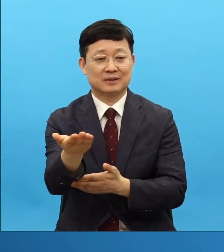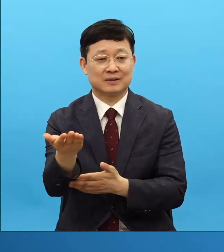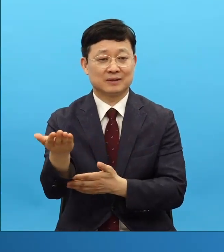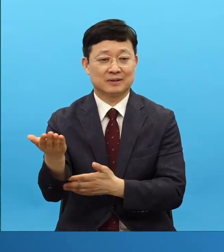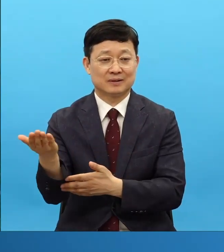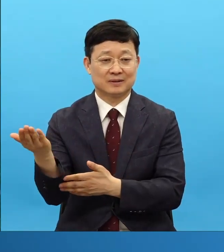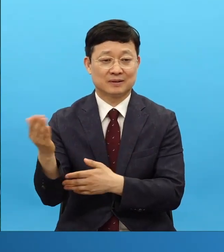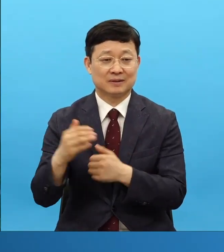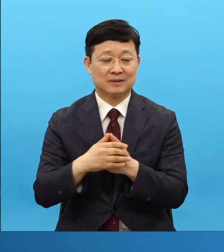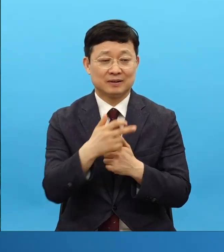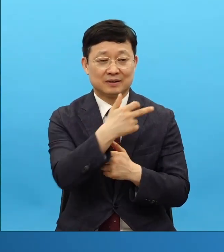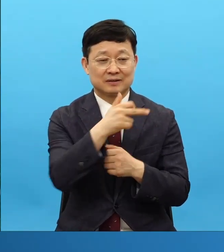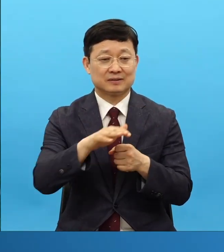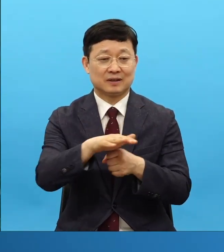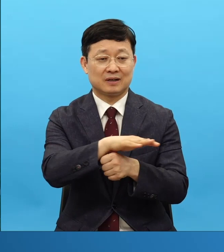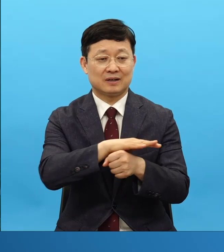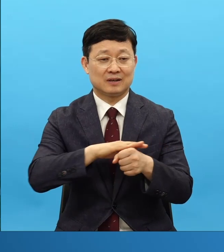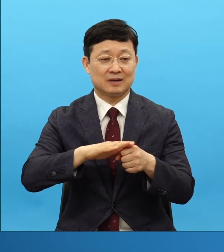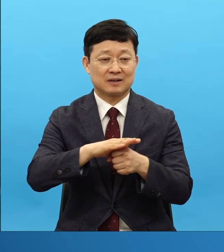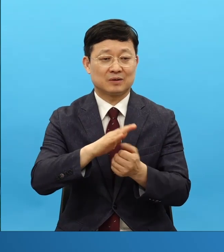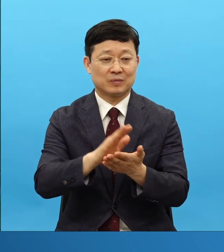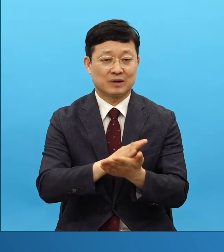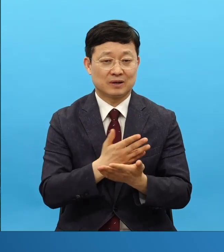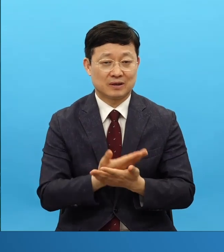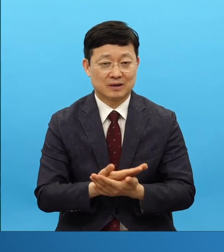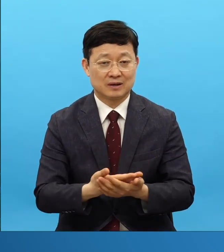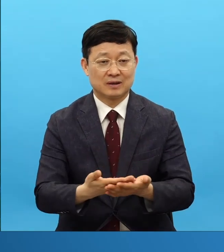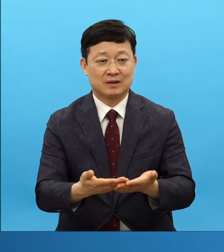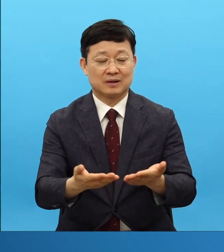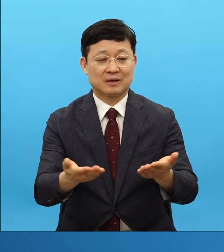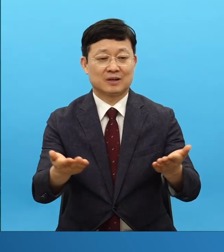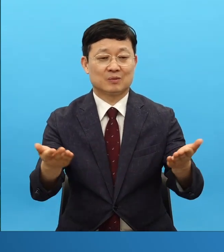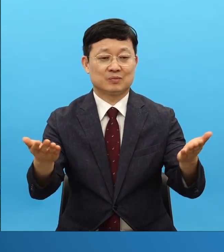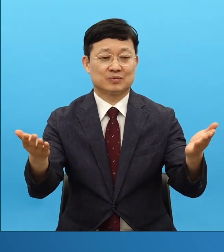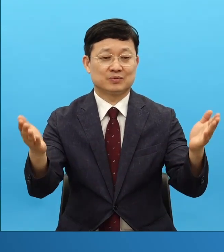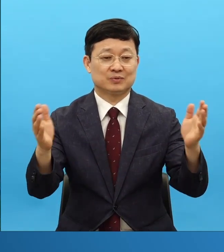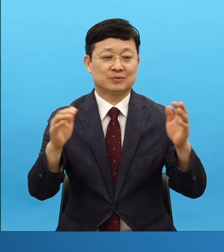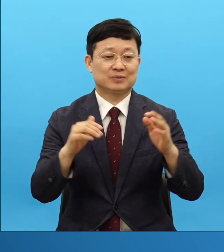성도들에게 큰 사랑